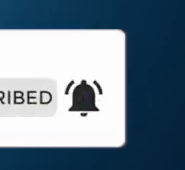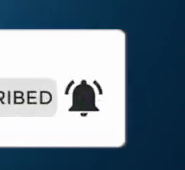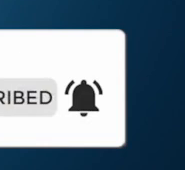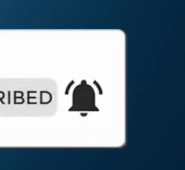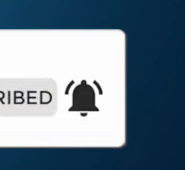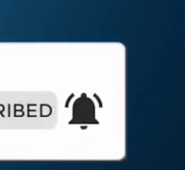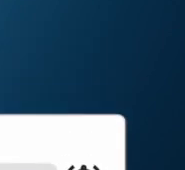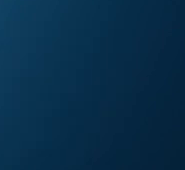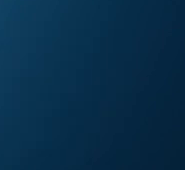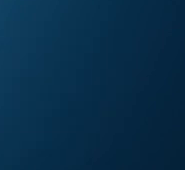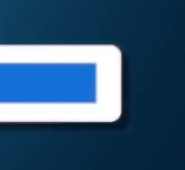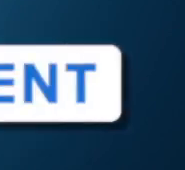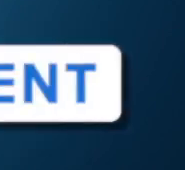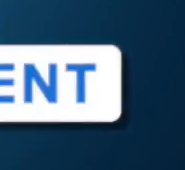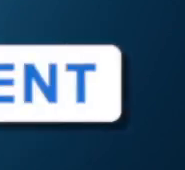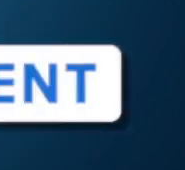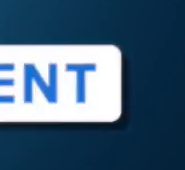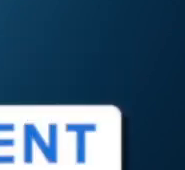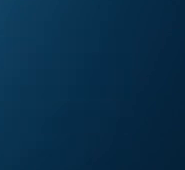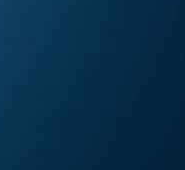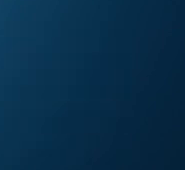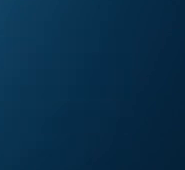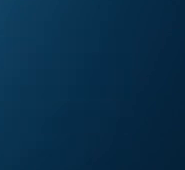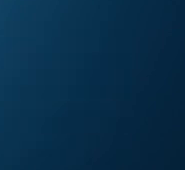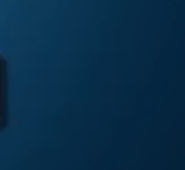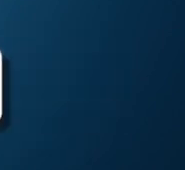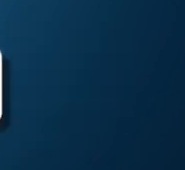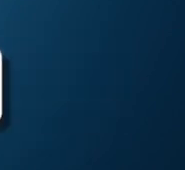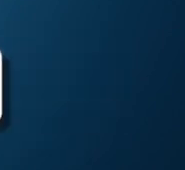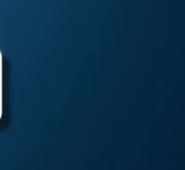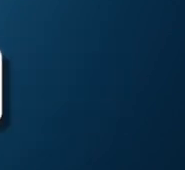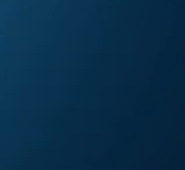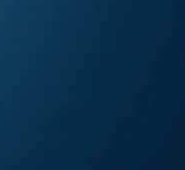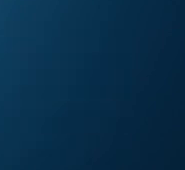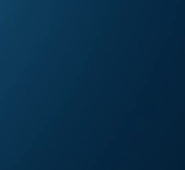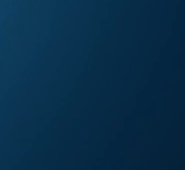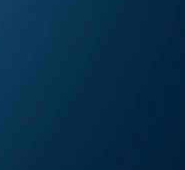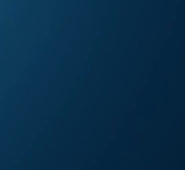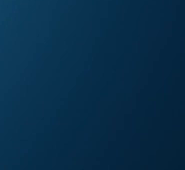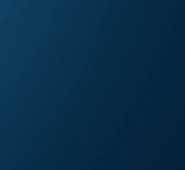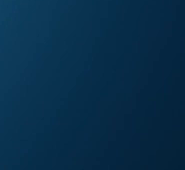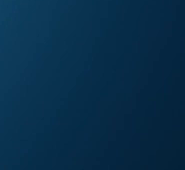botão notificação. Fo comentário no fahetutang ba media social siraselak.